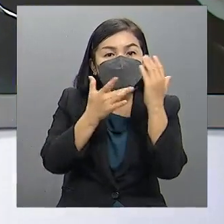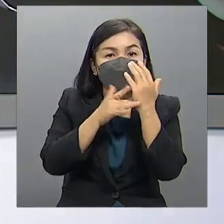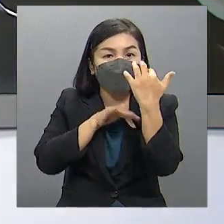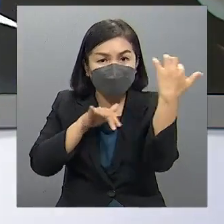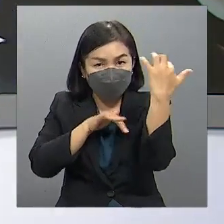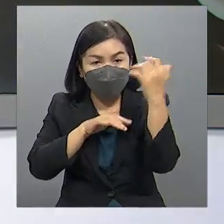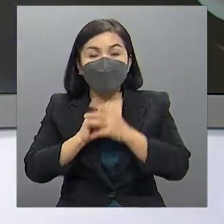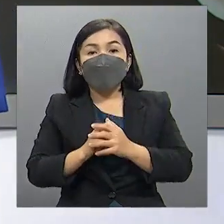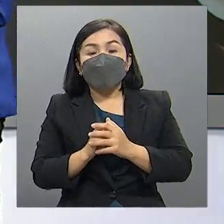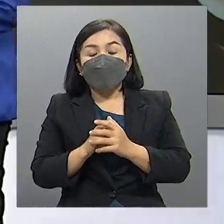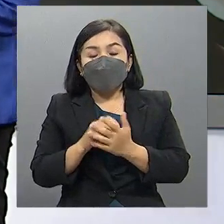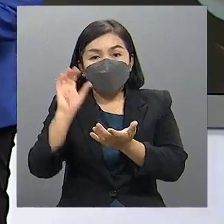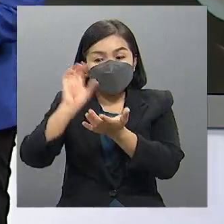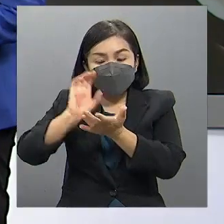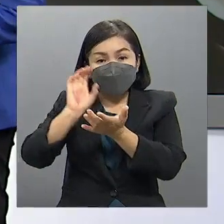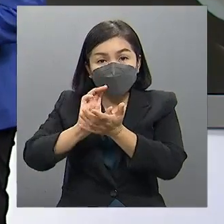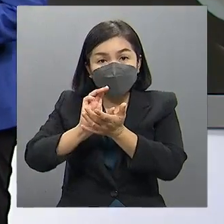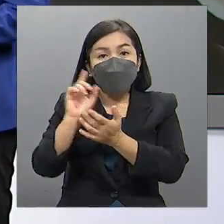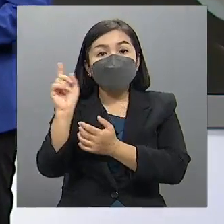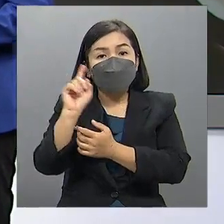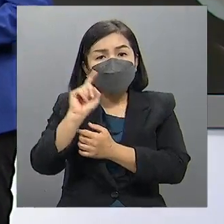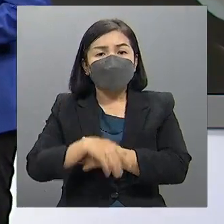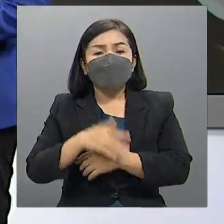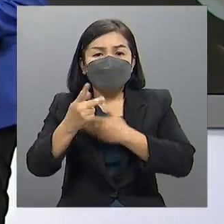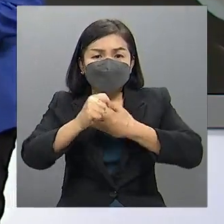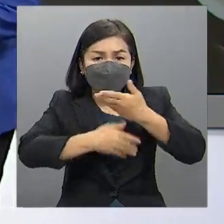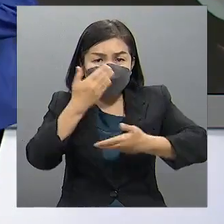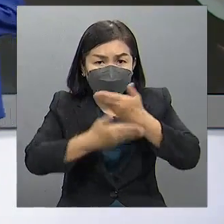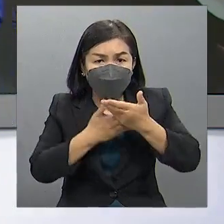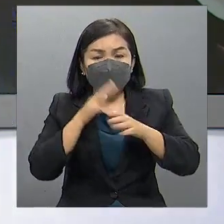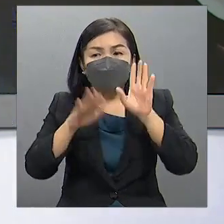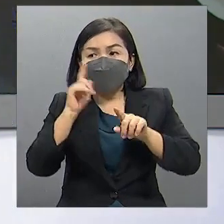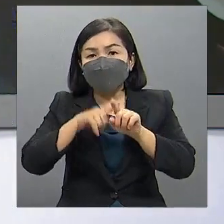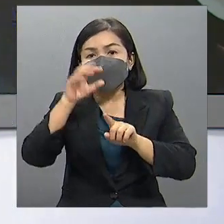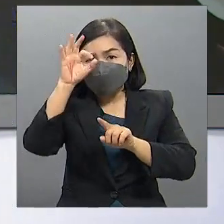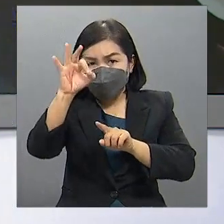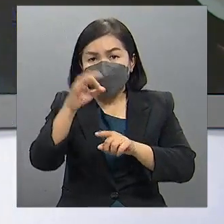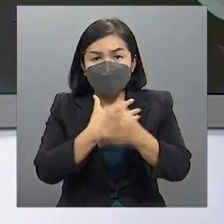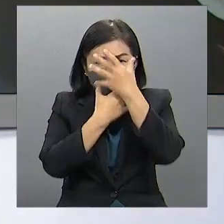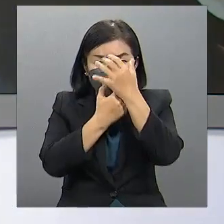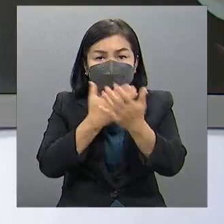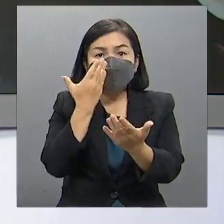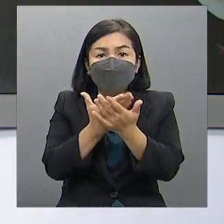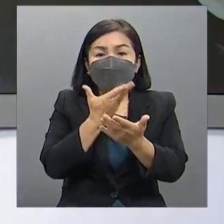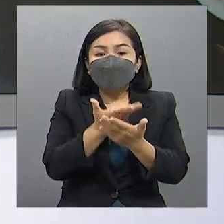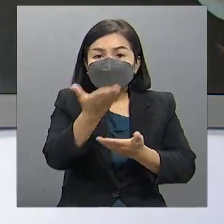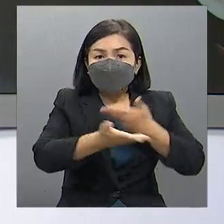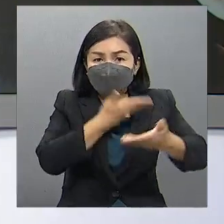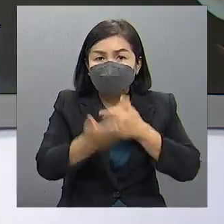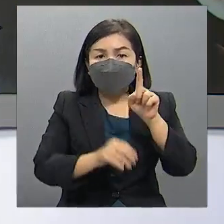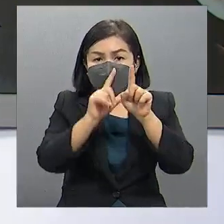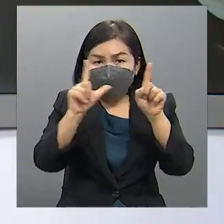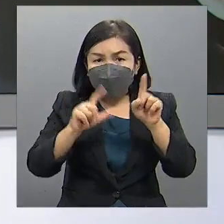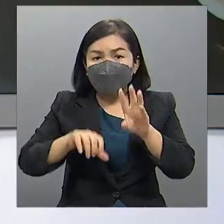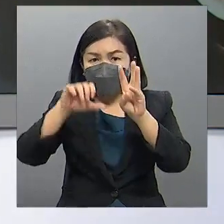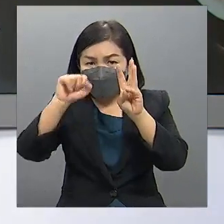ทรัพย์หรือว่าก่อหล่อๆบอกว่าสิ้นเดือนกันยายนปีนี้นะคะมีผู้เปิดบัญชีซื้อขายอยู่ที่ 1600000บัญชีด้วย